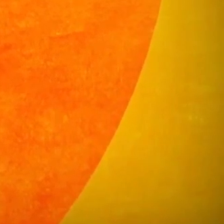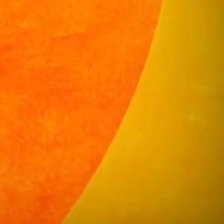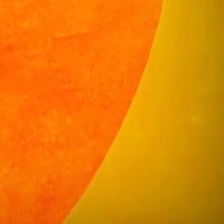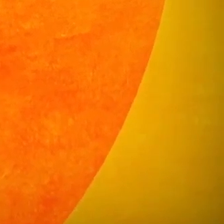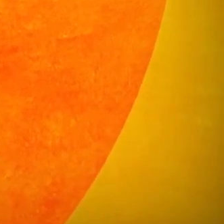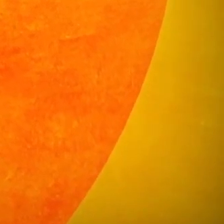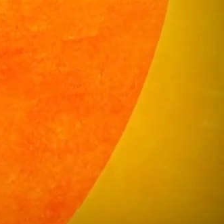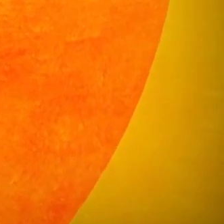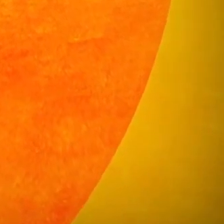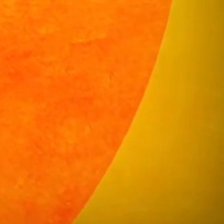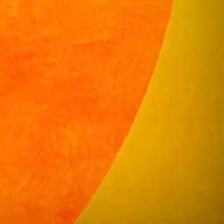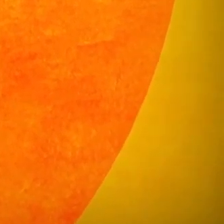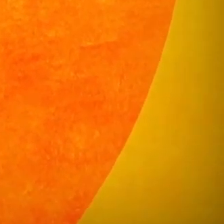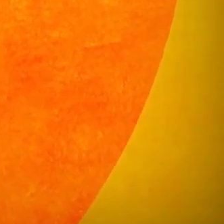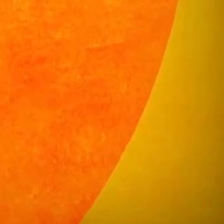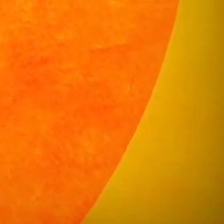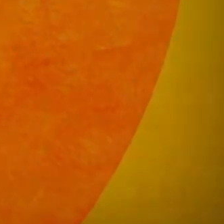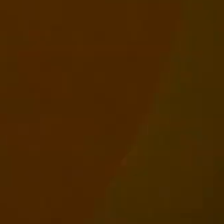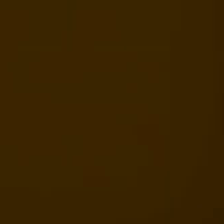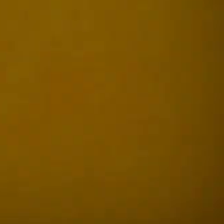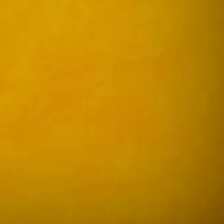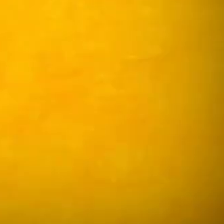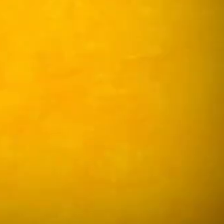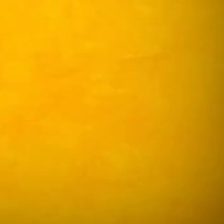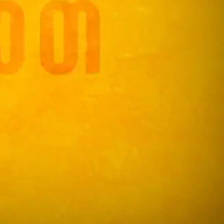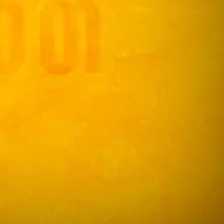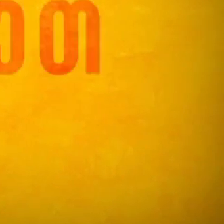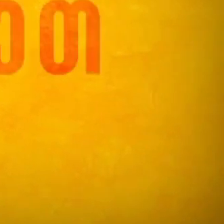ფიზიკური დატვირთვა, ჰორმონული დისბალანსი, საკვები.